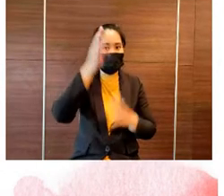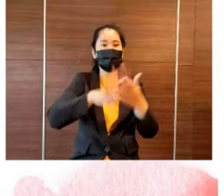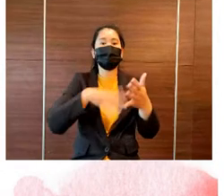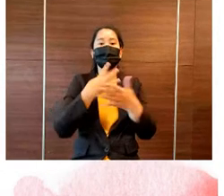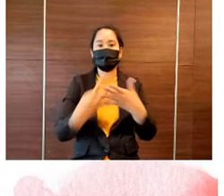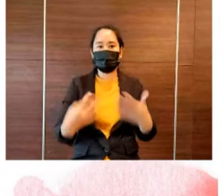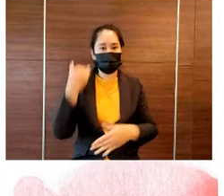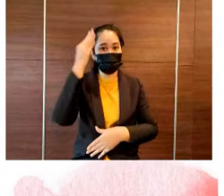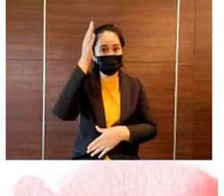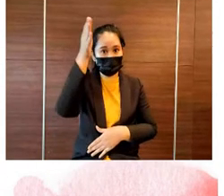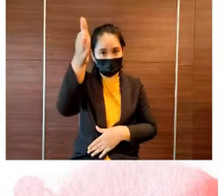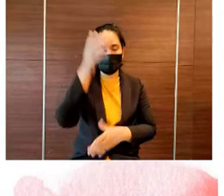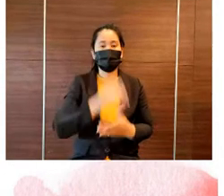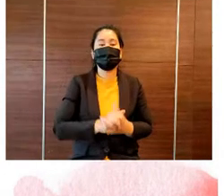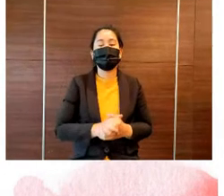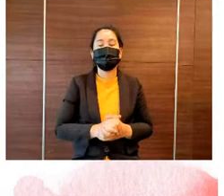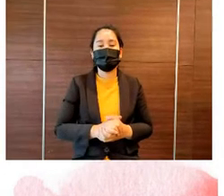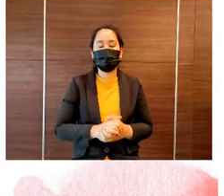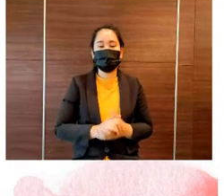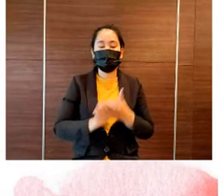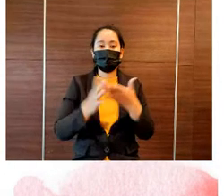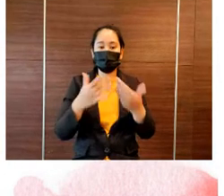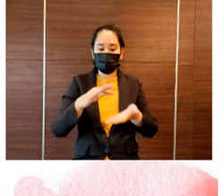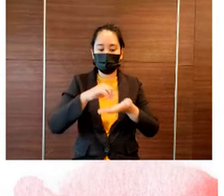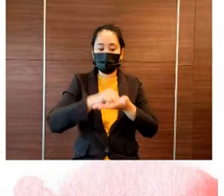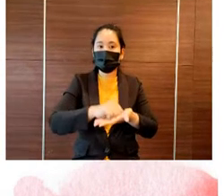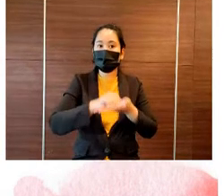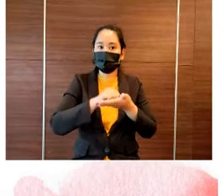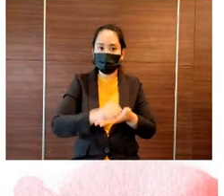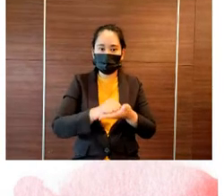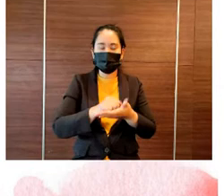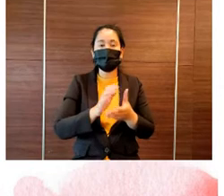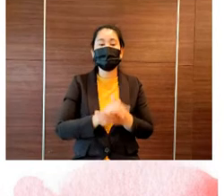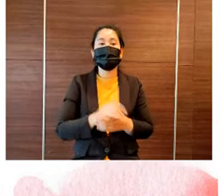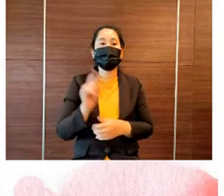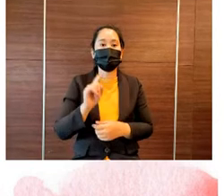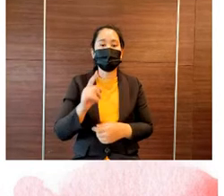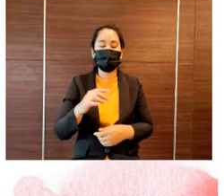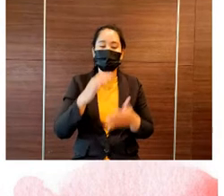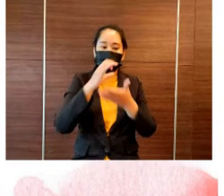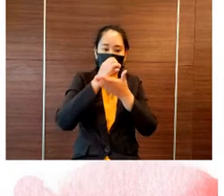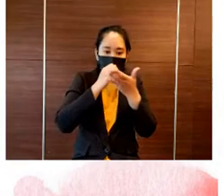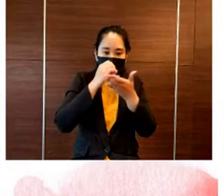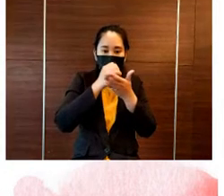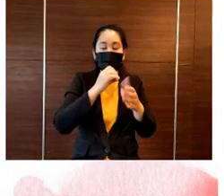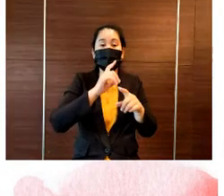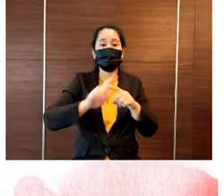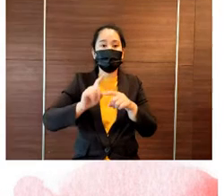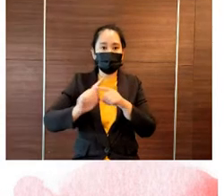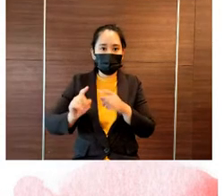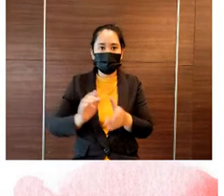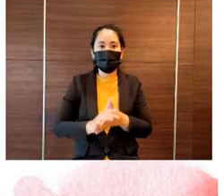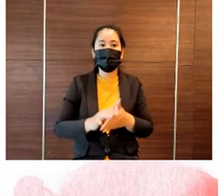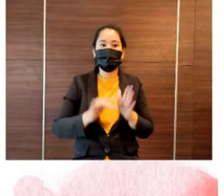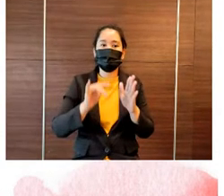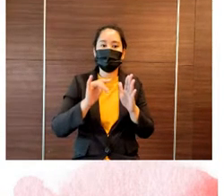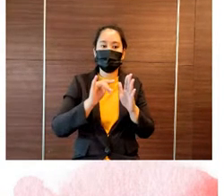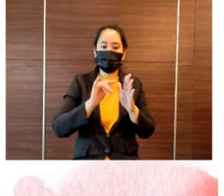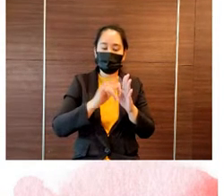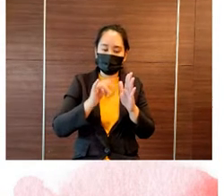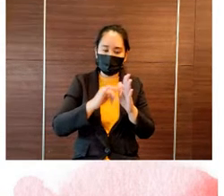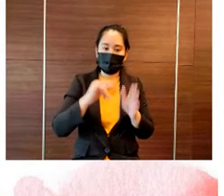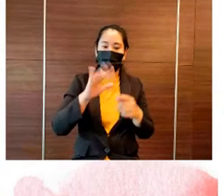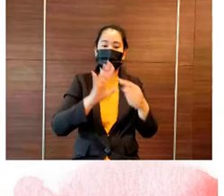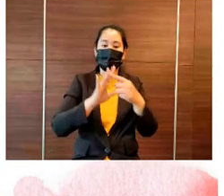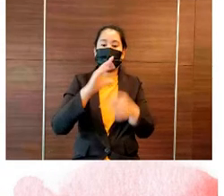าคหน้านะส่วนการบริการนะครับสำหรับผู้ใช้สารเสพติดนะครับนะที่ไม่ใช่เฮโรอีนจะเป็นยังไงอันนี้